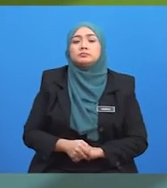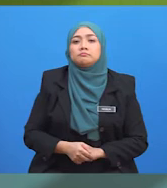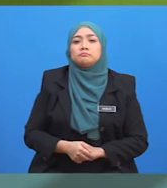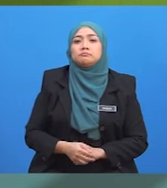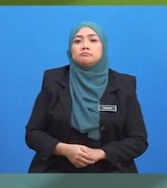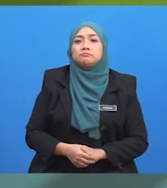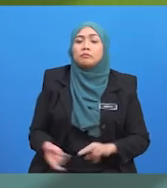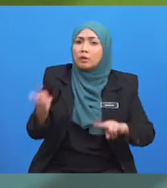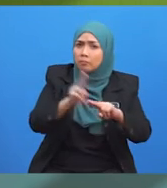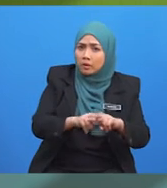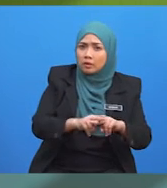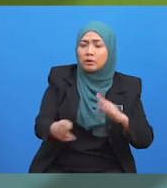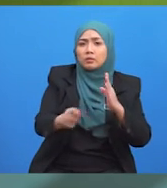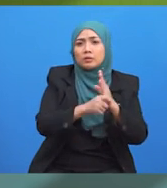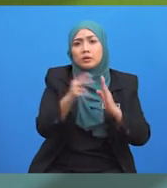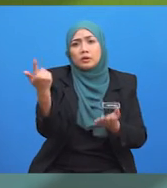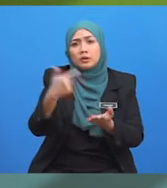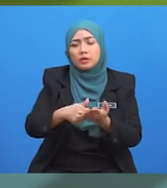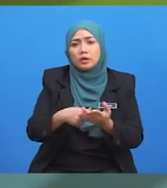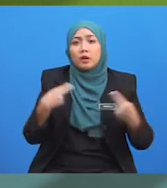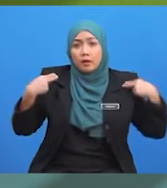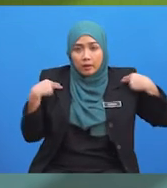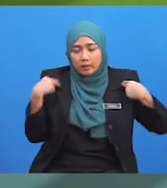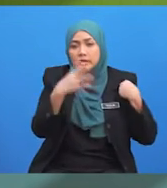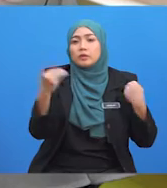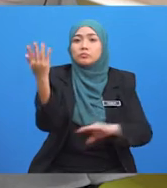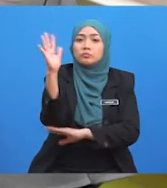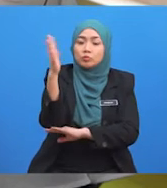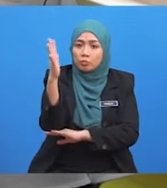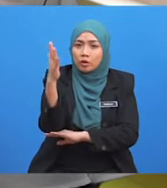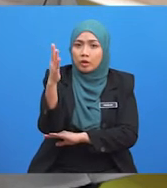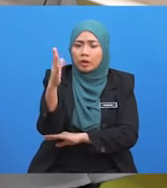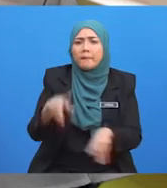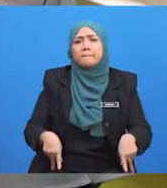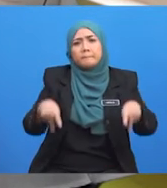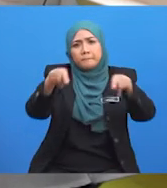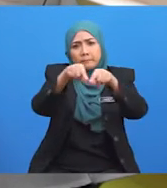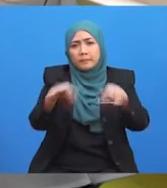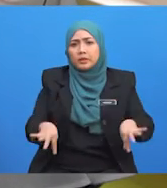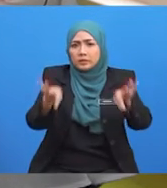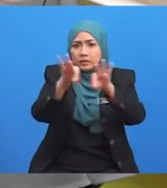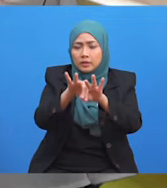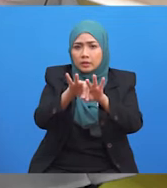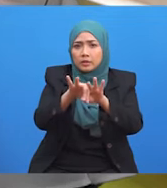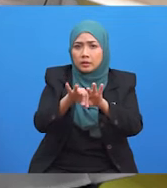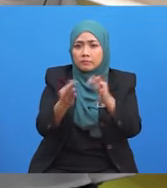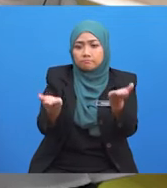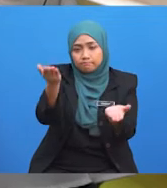lagi, tumbuh-tumbuhan dan haiwan-haiwan adalah penting untuk keseimbangan